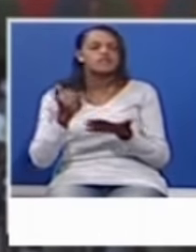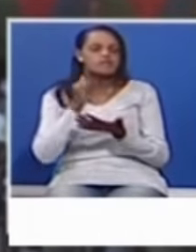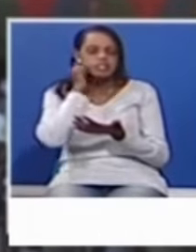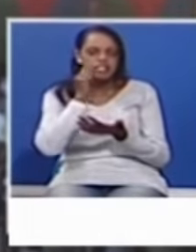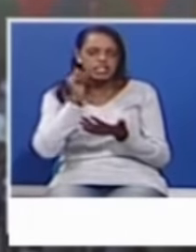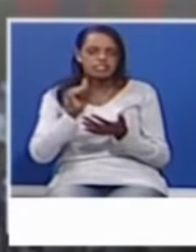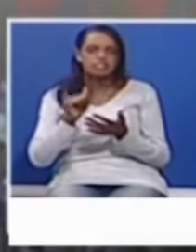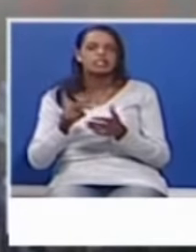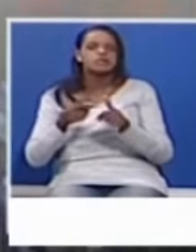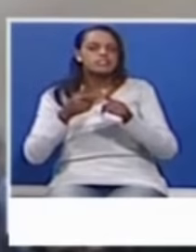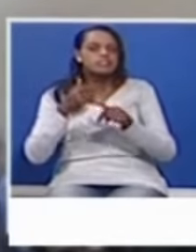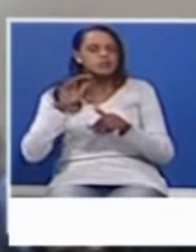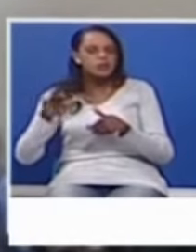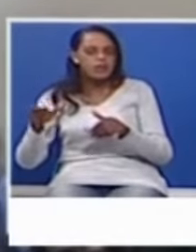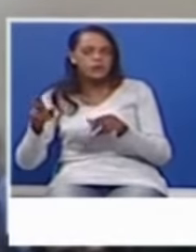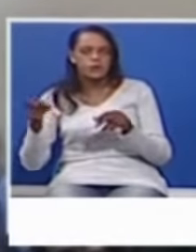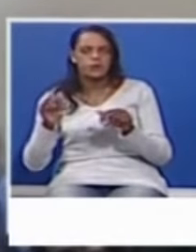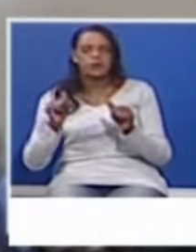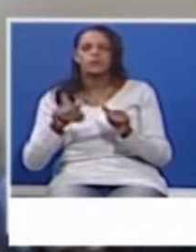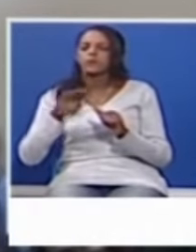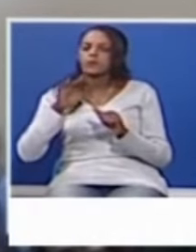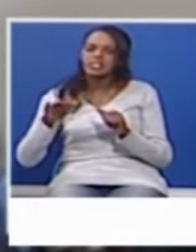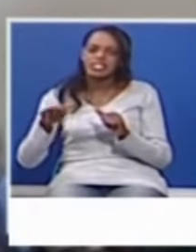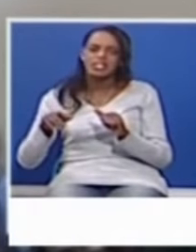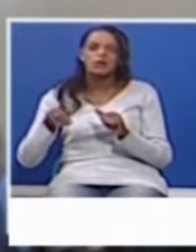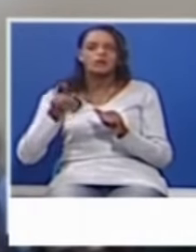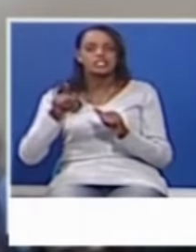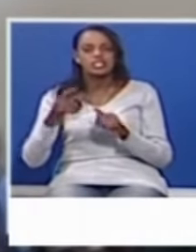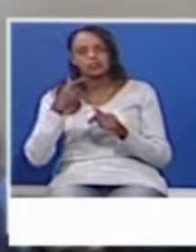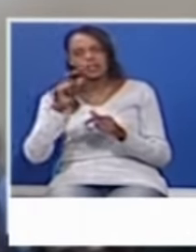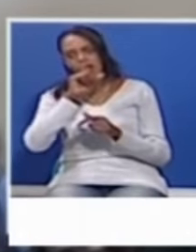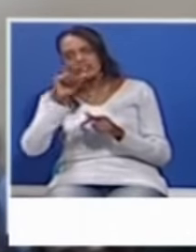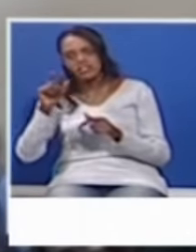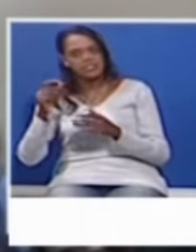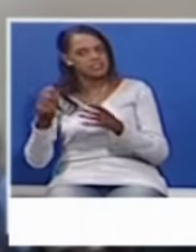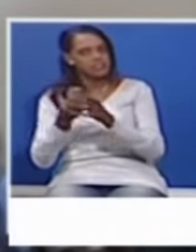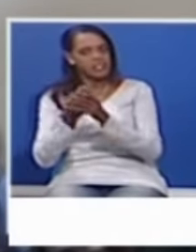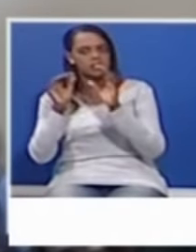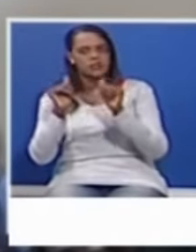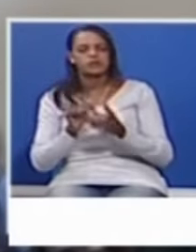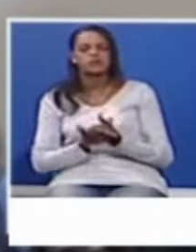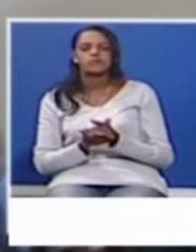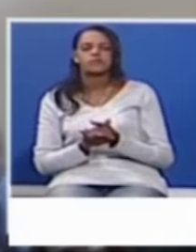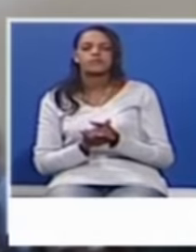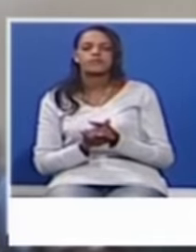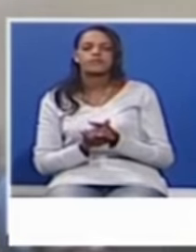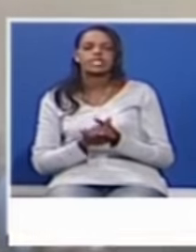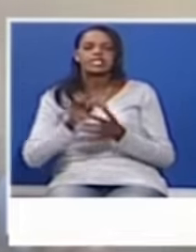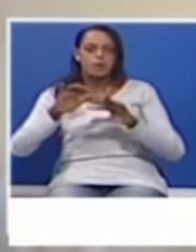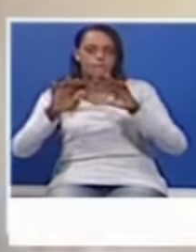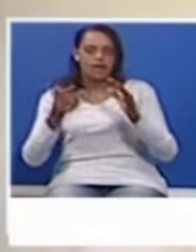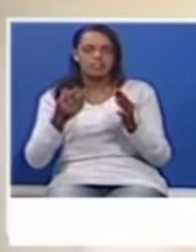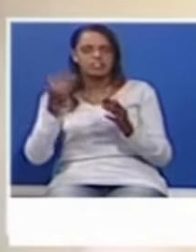ፕሮጀክት ኣብ መሰረታት ትካል ከምኡ እውን መድረኻት ምሕደራ ፕሮጀክት ዝብሉ ኣርእስታት ዘጠቓለለ እዩ ነይሩ እቲ ብሓፈሽ